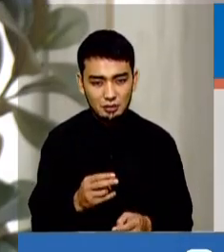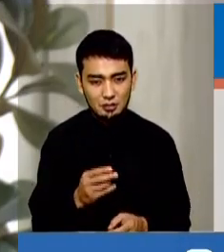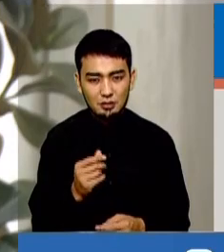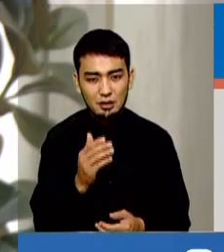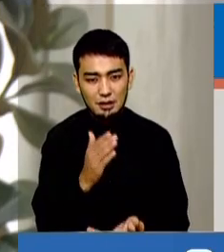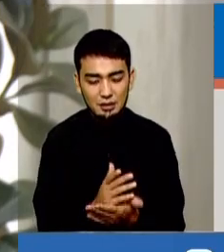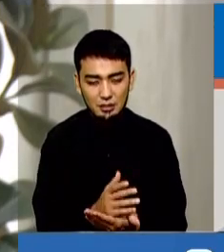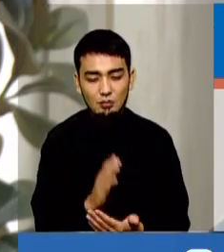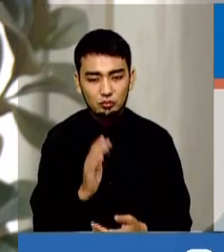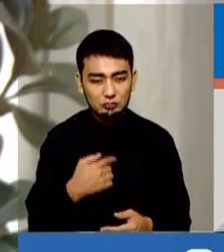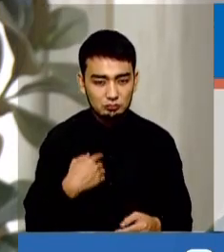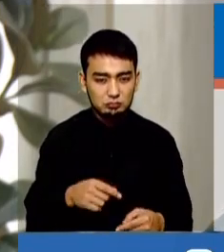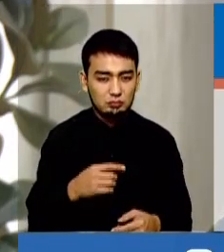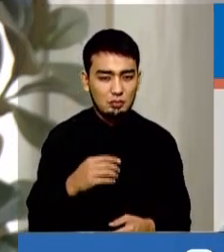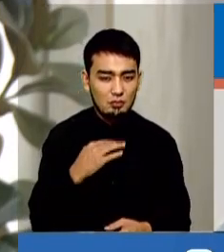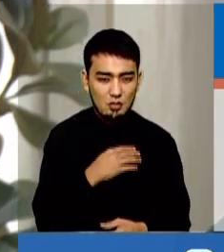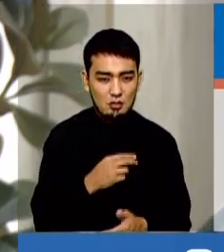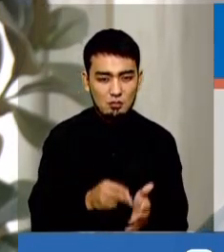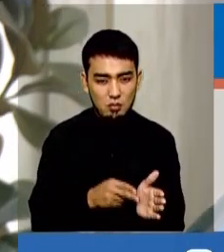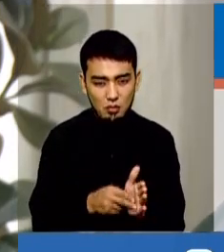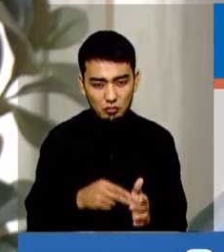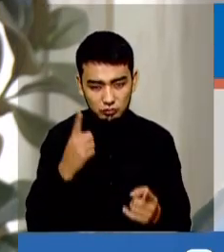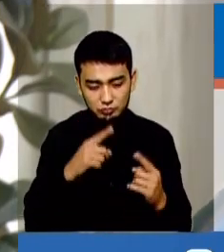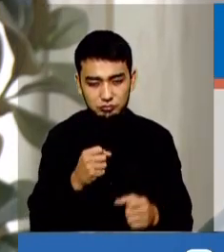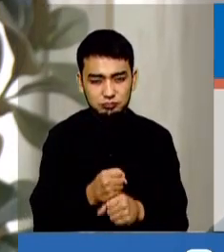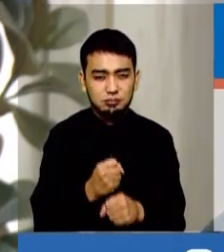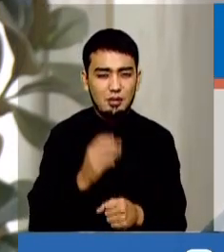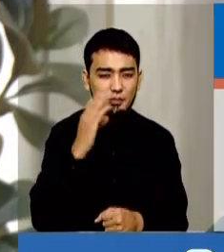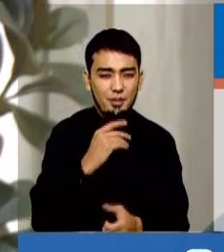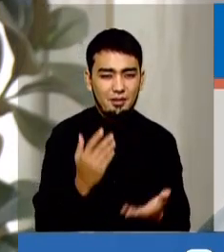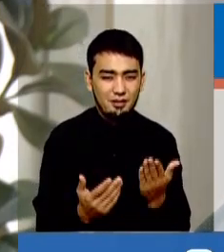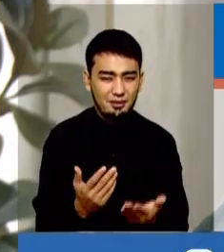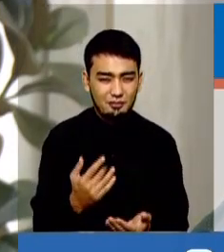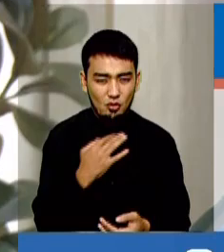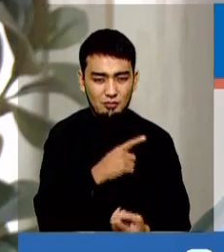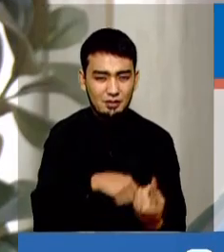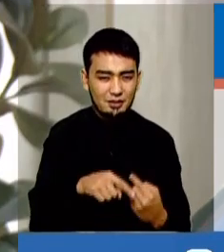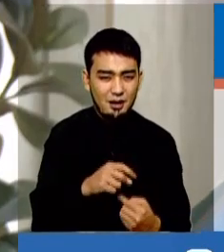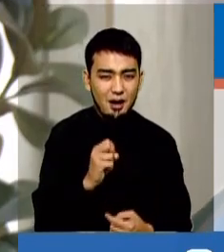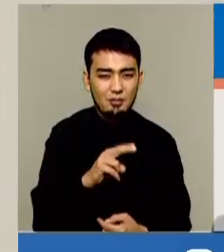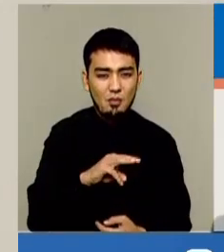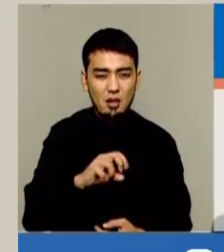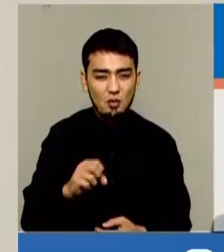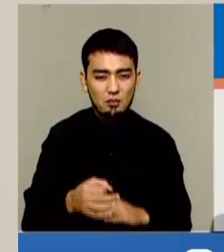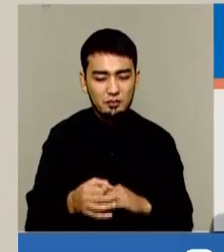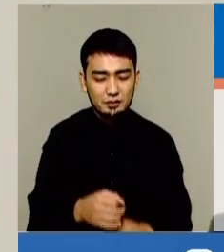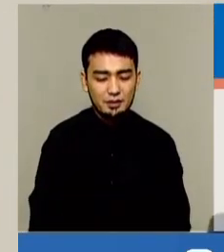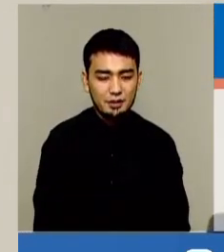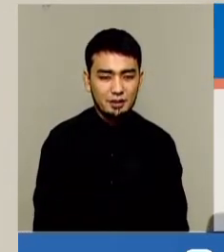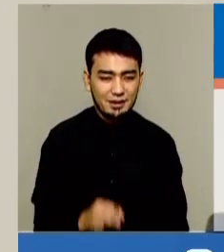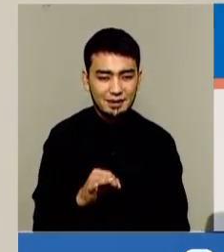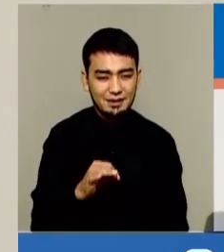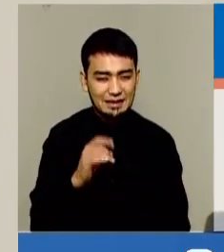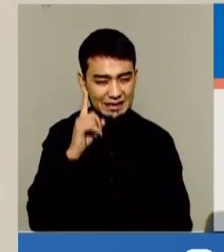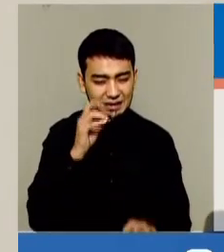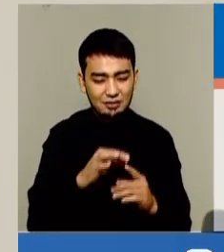будет создавать целый пояс промышленных предприятий в именно Акмолинской области. В целом было